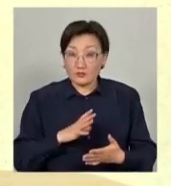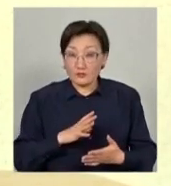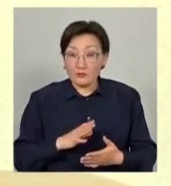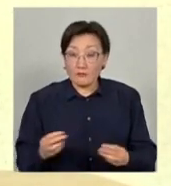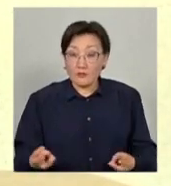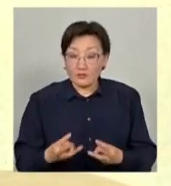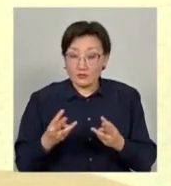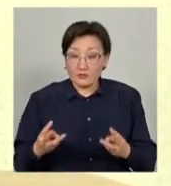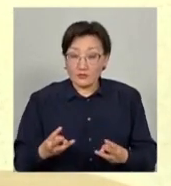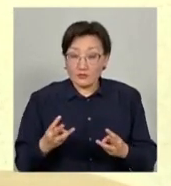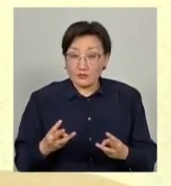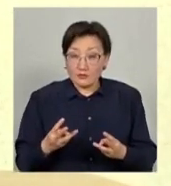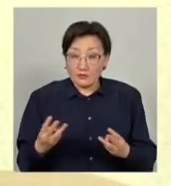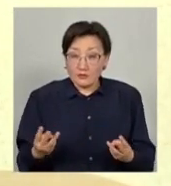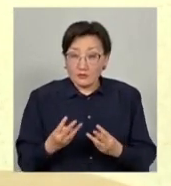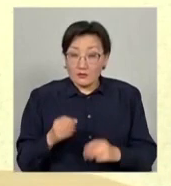пожар.